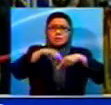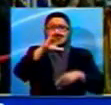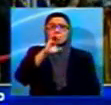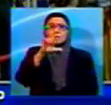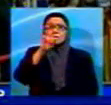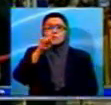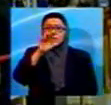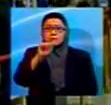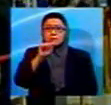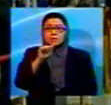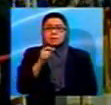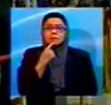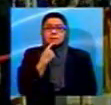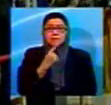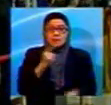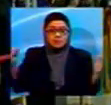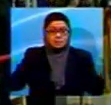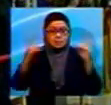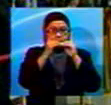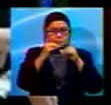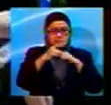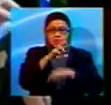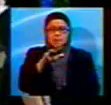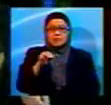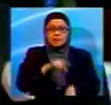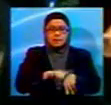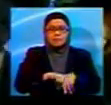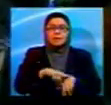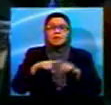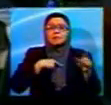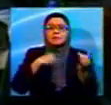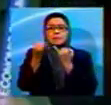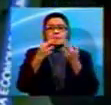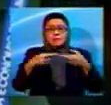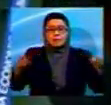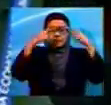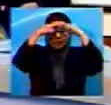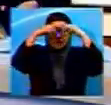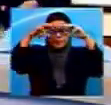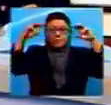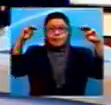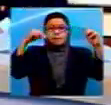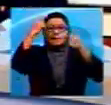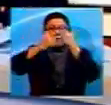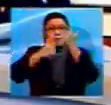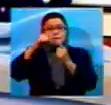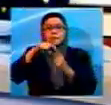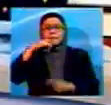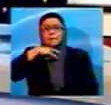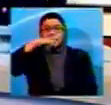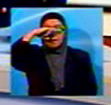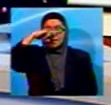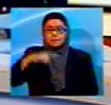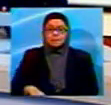mangulauak PM semasa sesi lawatan Rasmi Perdana Menteri ke Kazakhstan menjelang